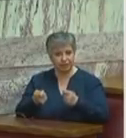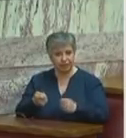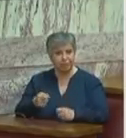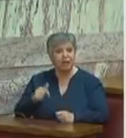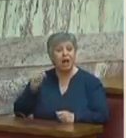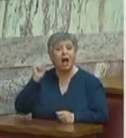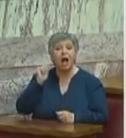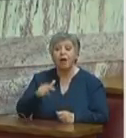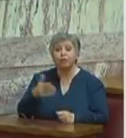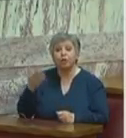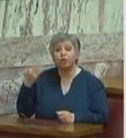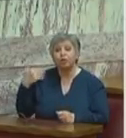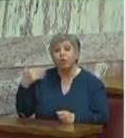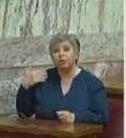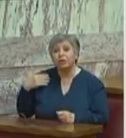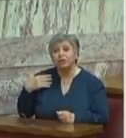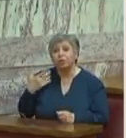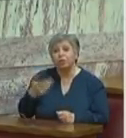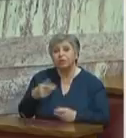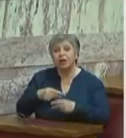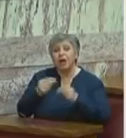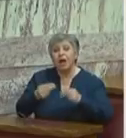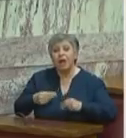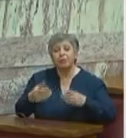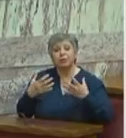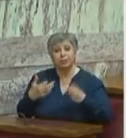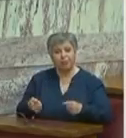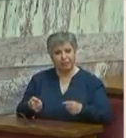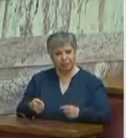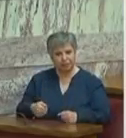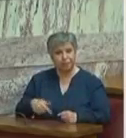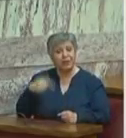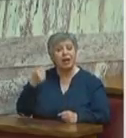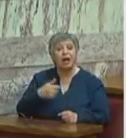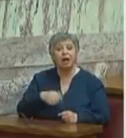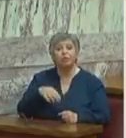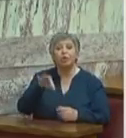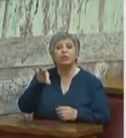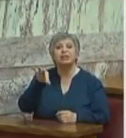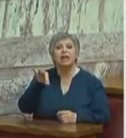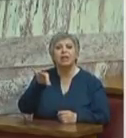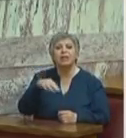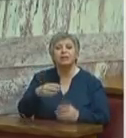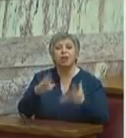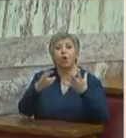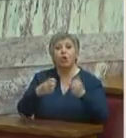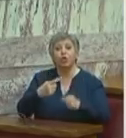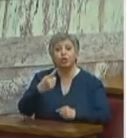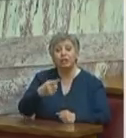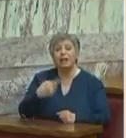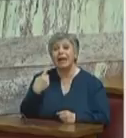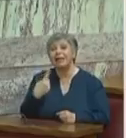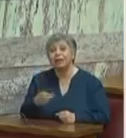καταθέτω. Δείτε οι δύο σελίδες 81 και 121 και επόμενες για τον κύριο Δρίτσα και τις απόψεις